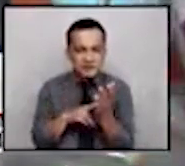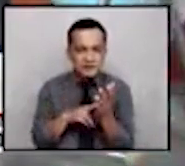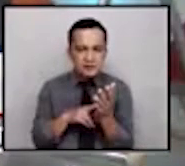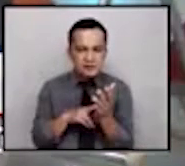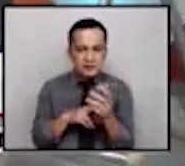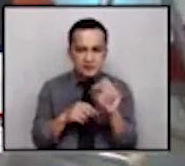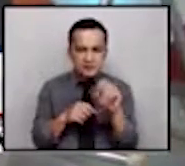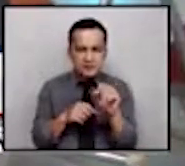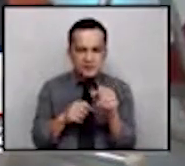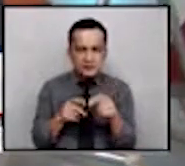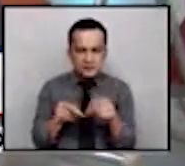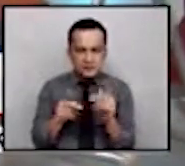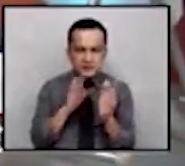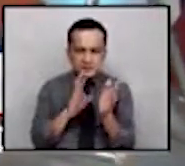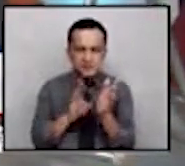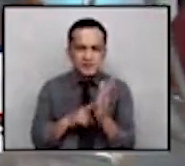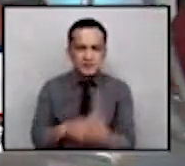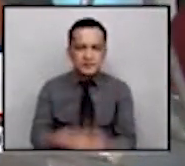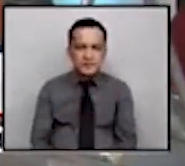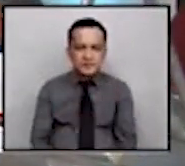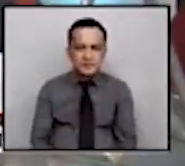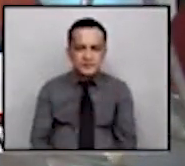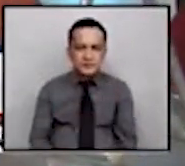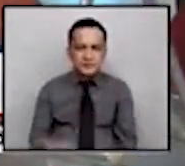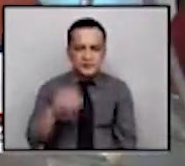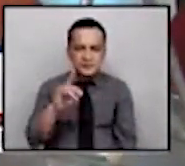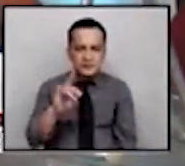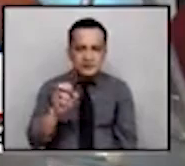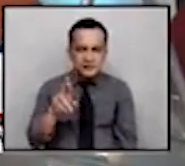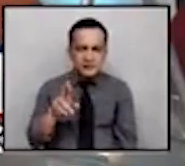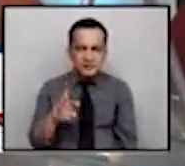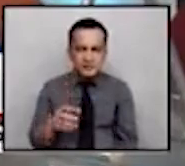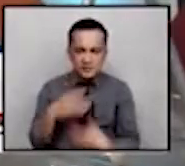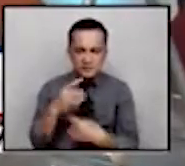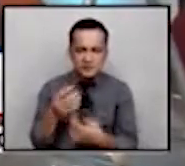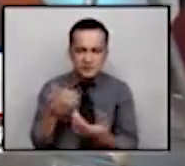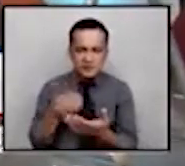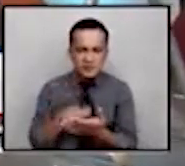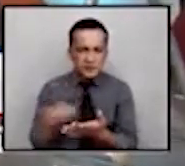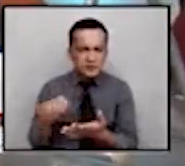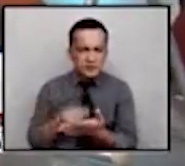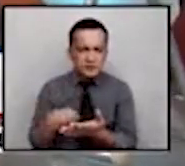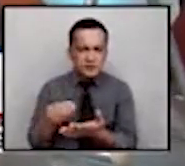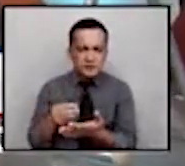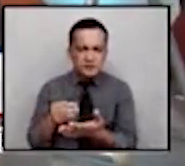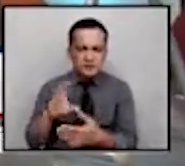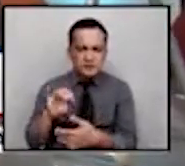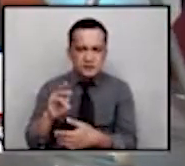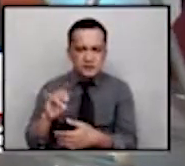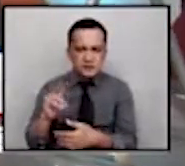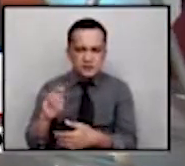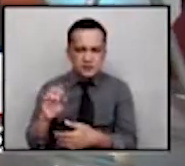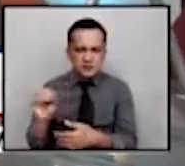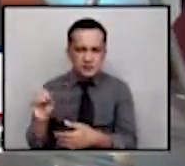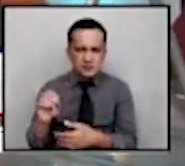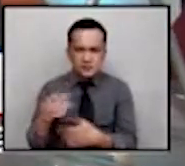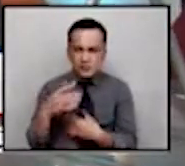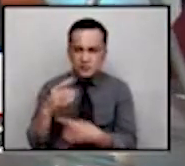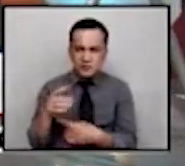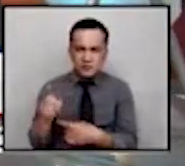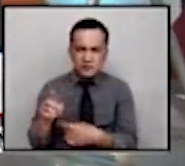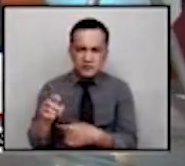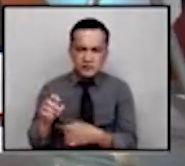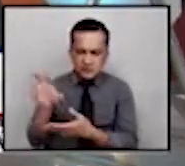recommended din. Yes. Sa mga interested, saan po sila makakakuha ng makakabili ng... Sa mga interested doon na gayahin